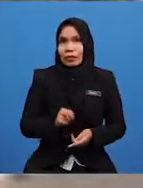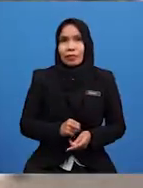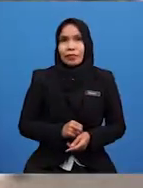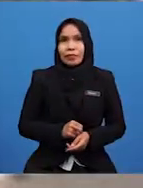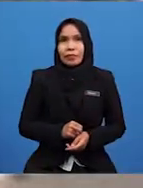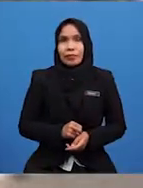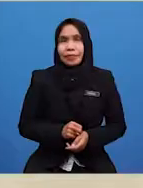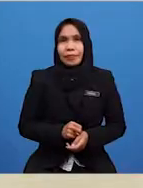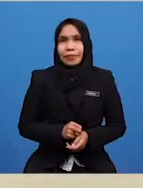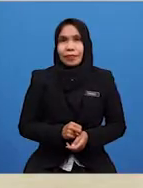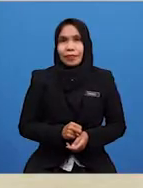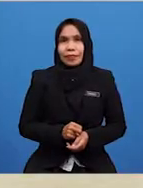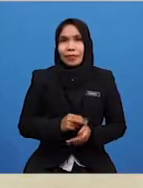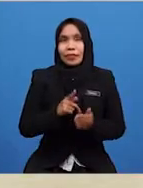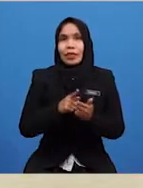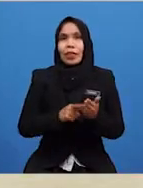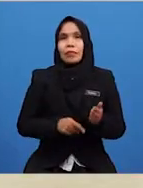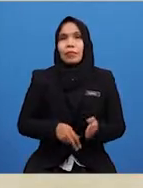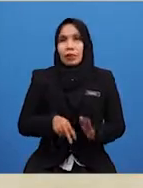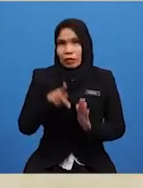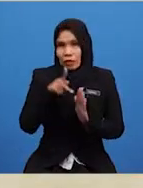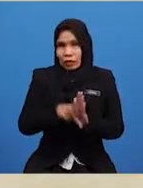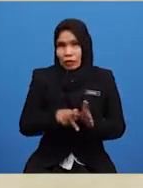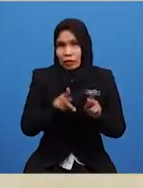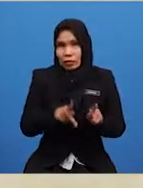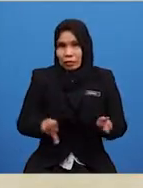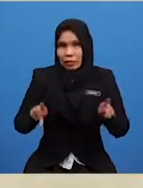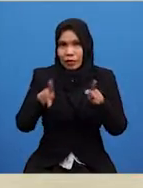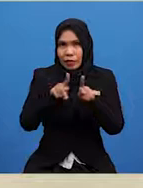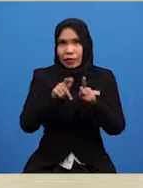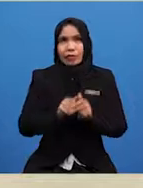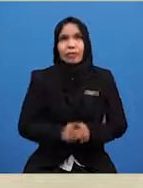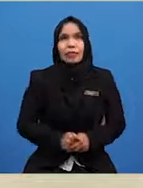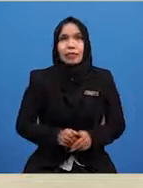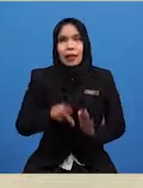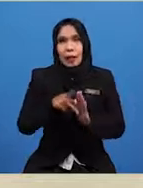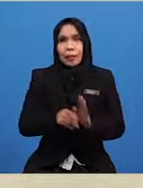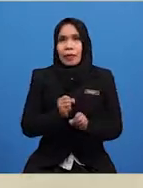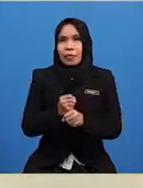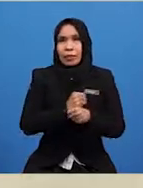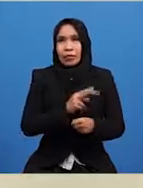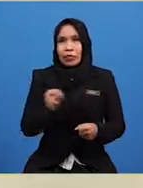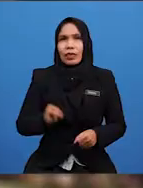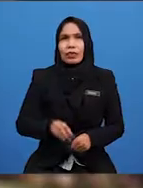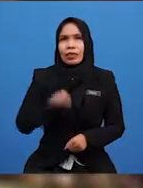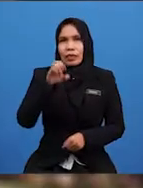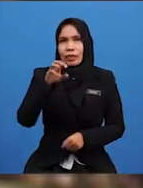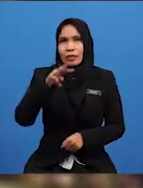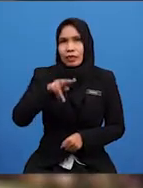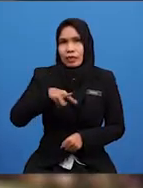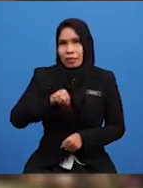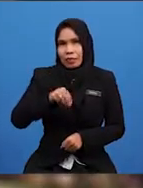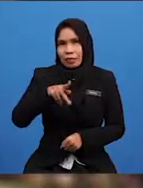Baiklah murid-murid, apa kepentingan pembentukan empayar? Ada yang sudah tahu tak?